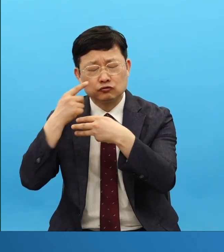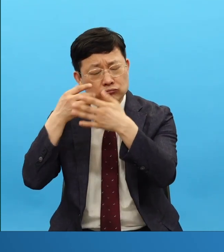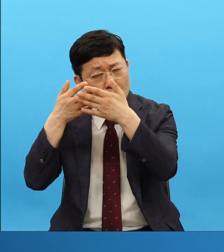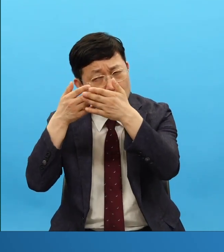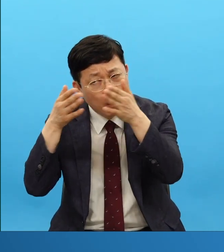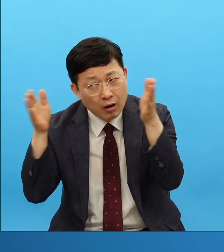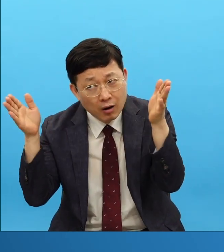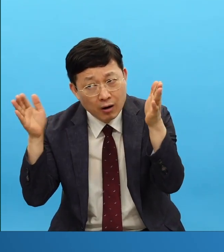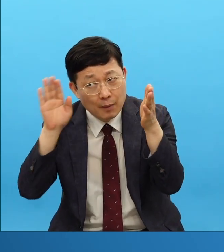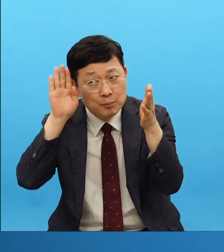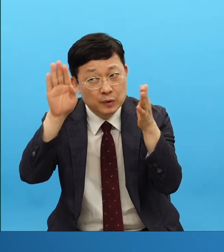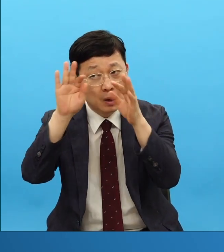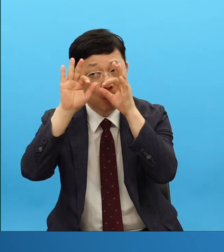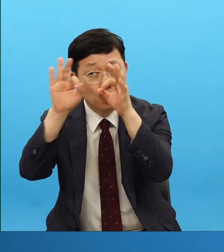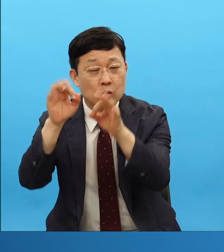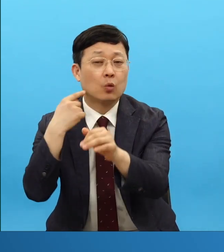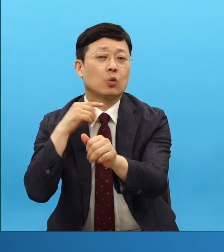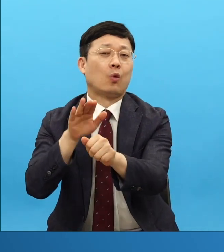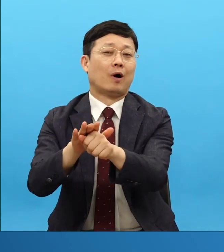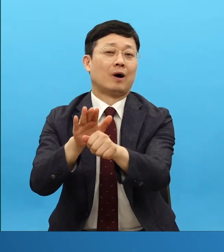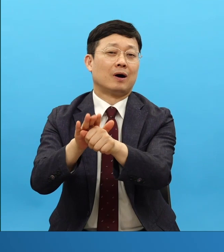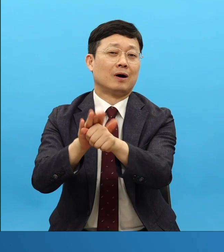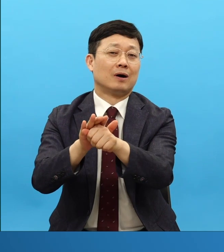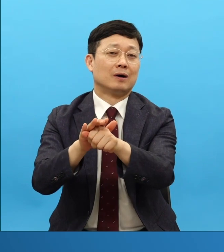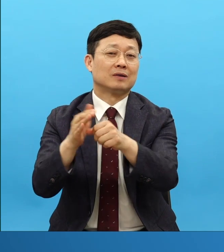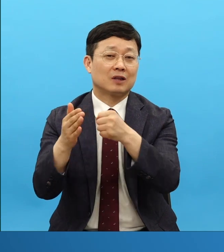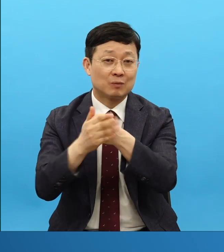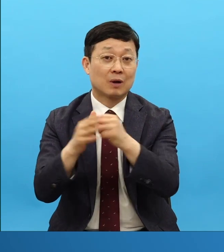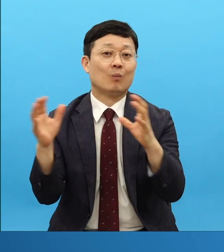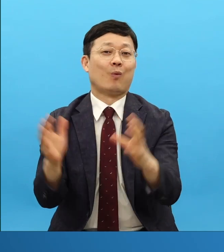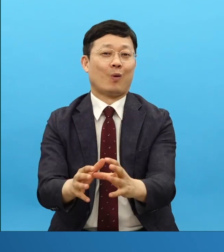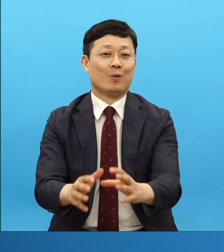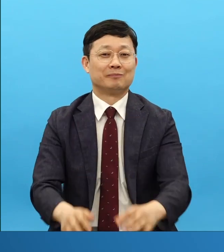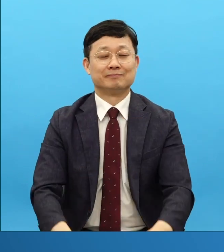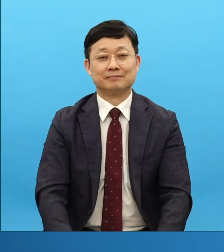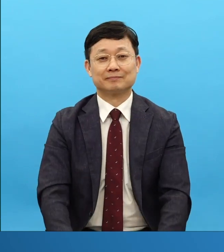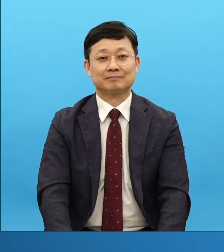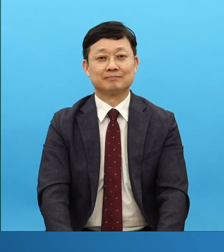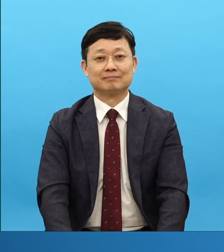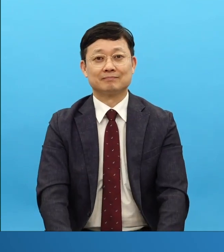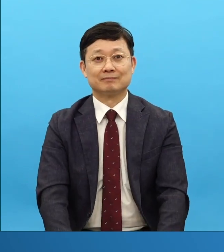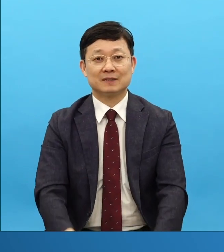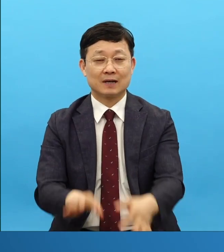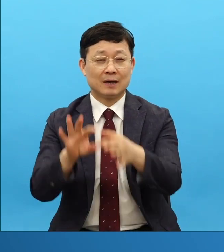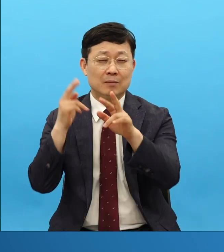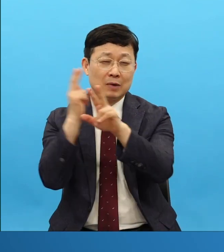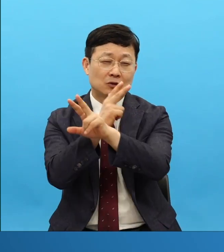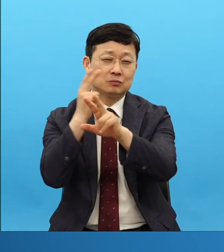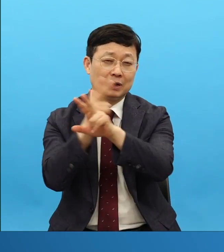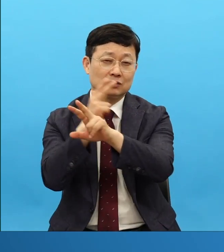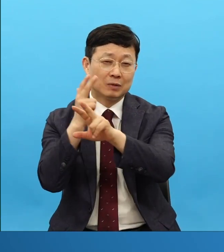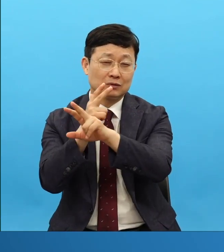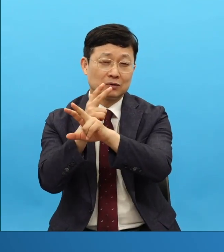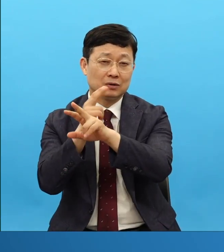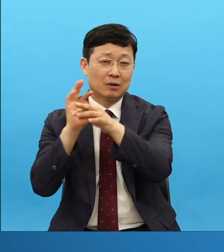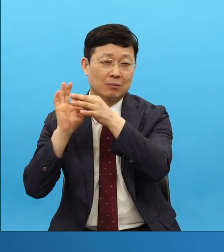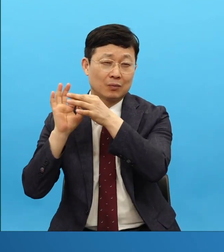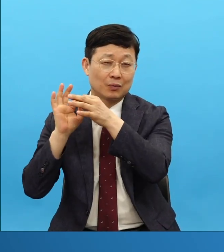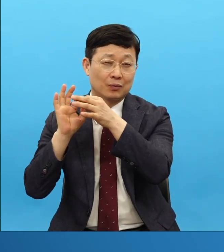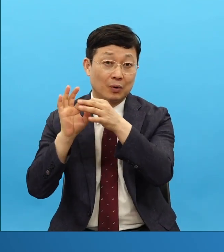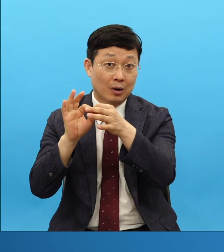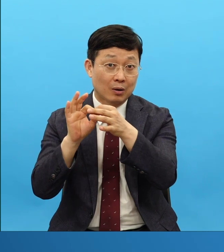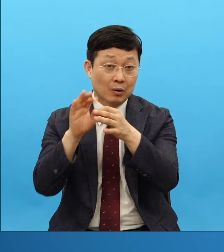designating these meeting places continually because it's very important for the remnants to see and share this. 그리고 여기 이제 정착되어지면 우리가 이 핵심